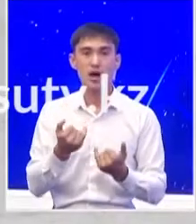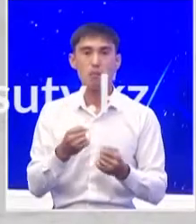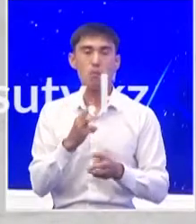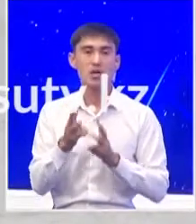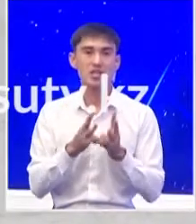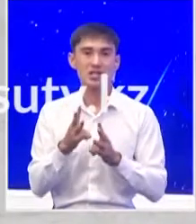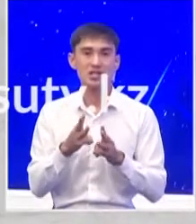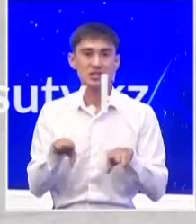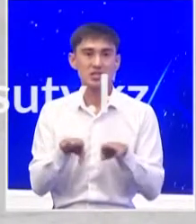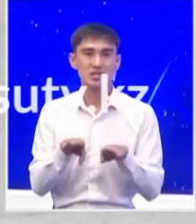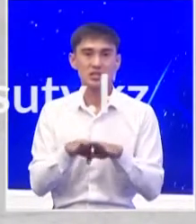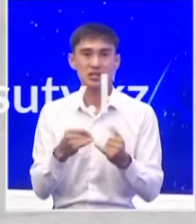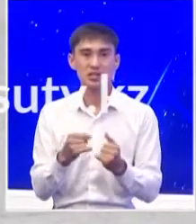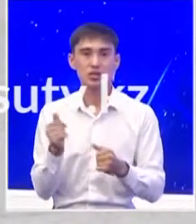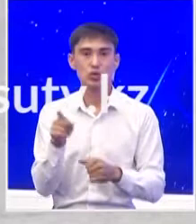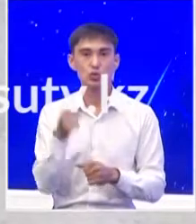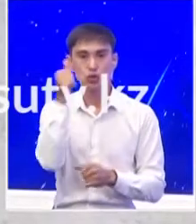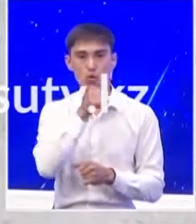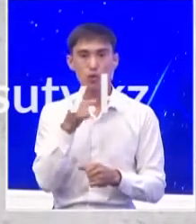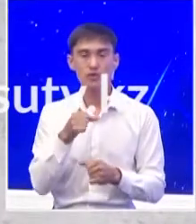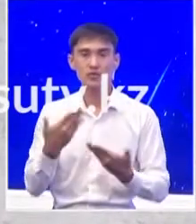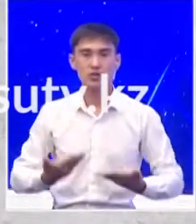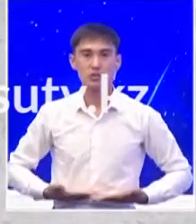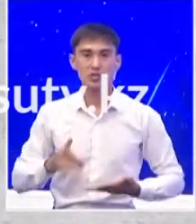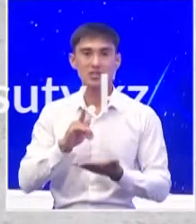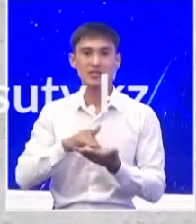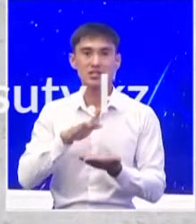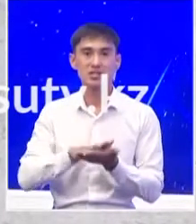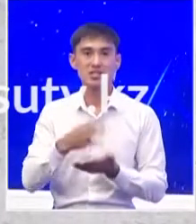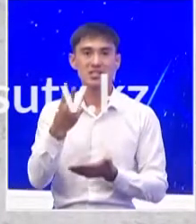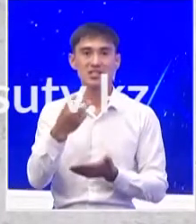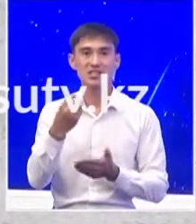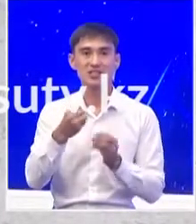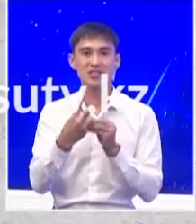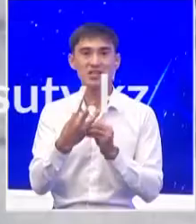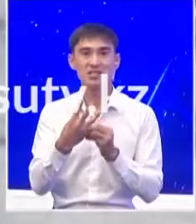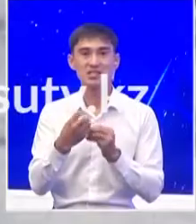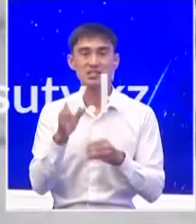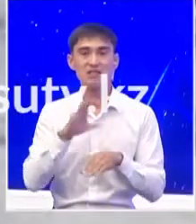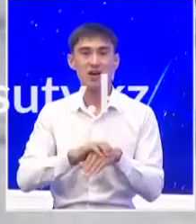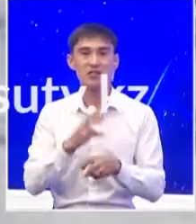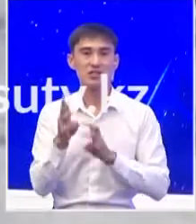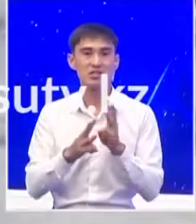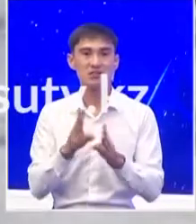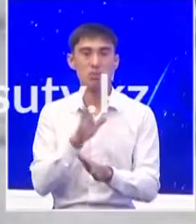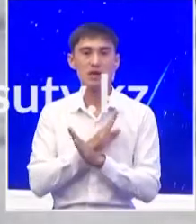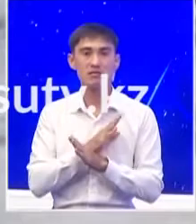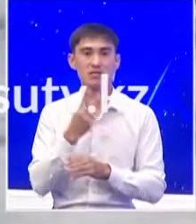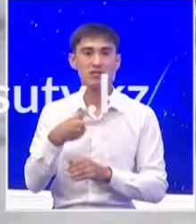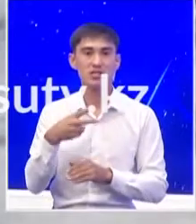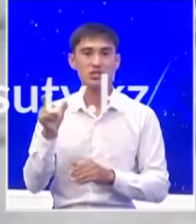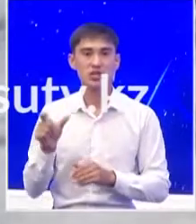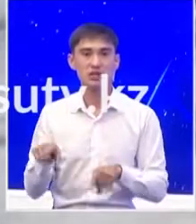службы. Только за текущий год в жилом секторе зафиксировано 312 фактов возгорания, при которых погибли 20 человек.